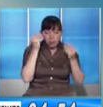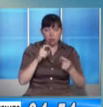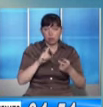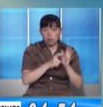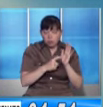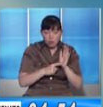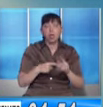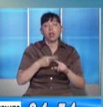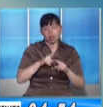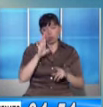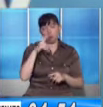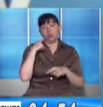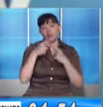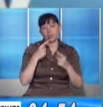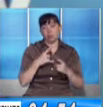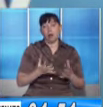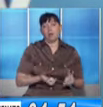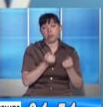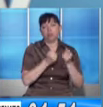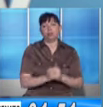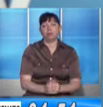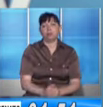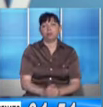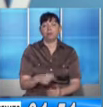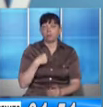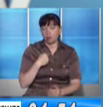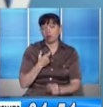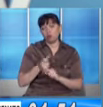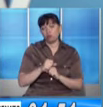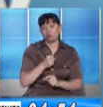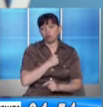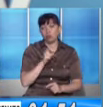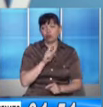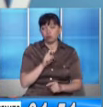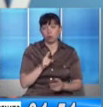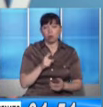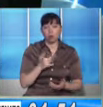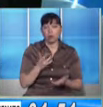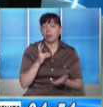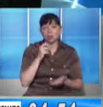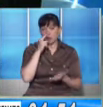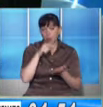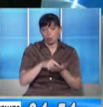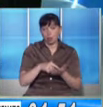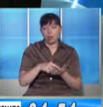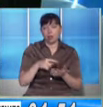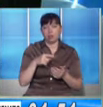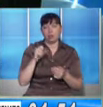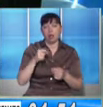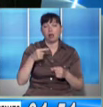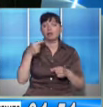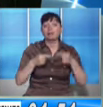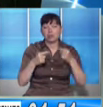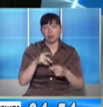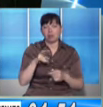o să continue întotdeauna. Da, eu regret nespus că nu a ajuns la dezbateri domnul Țârdea